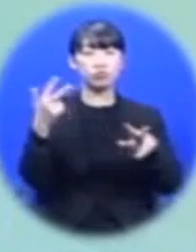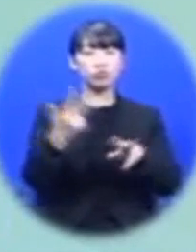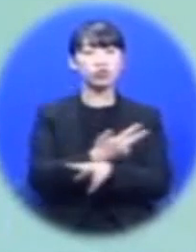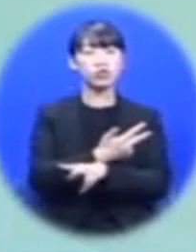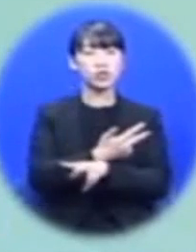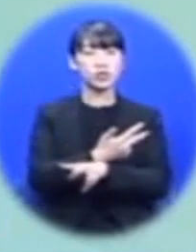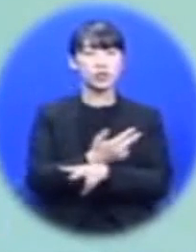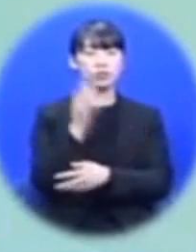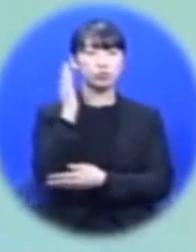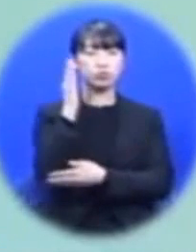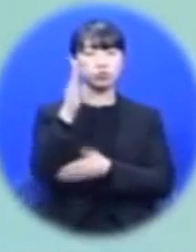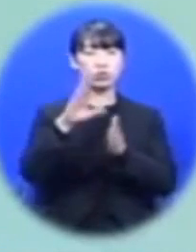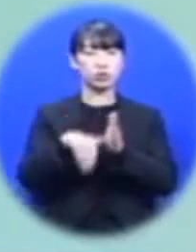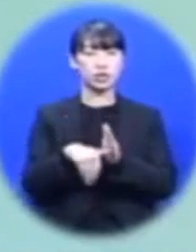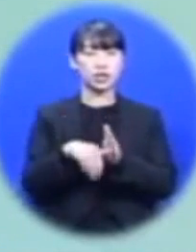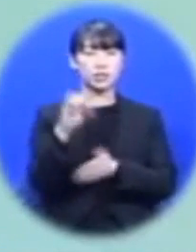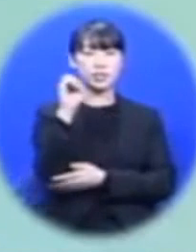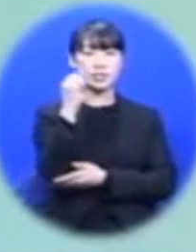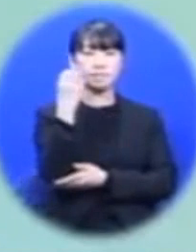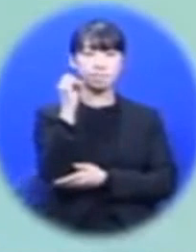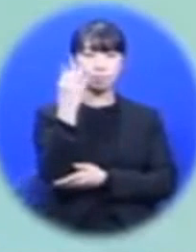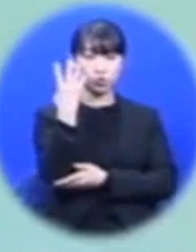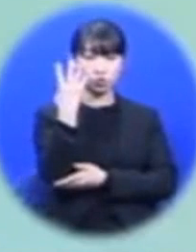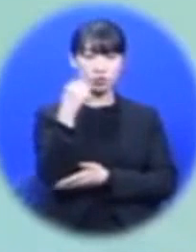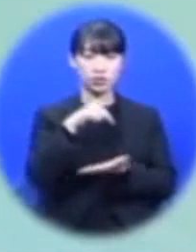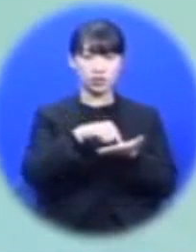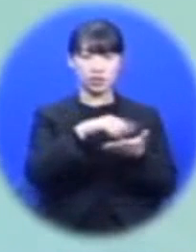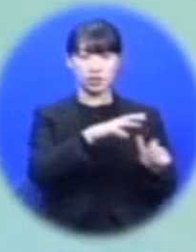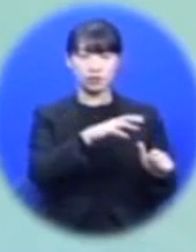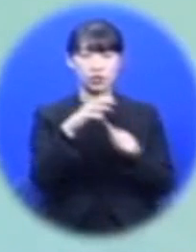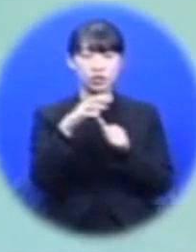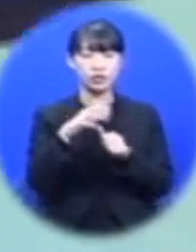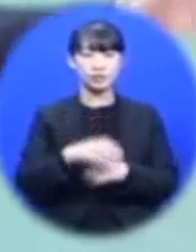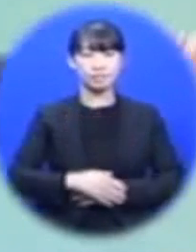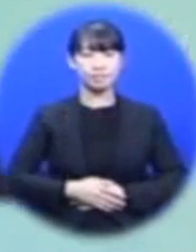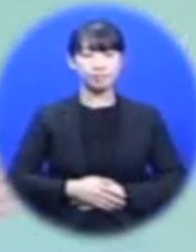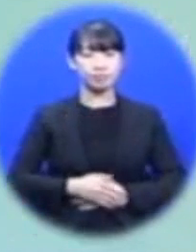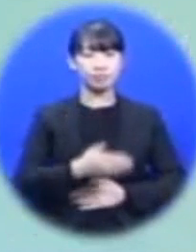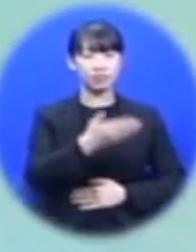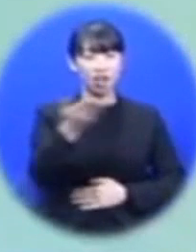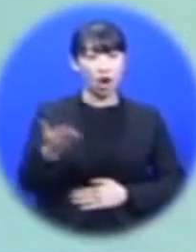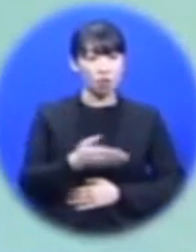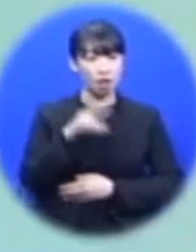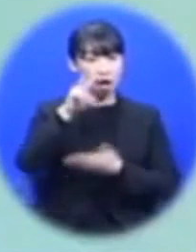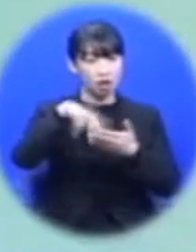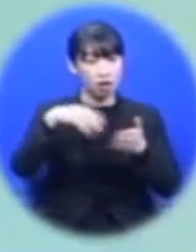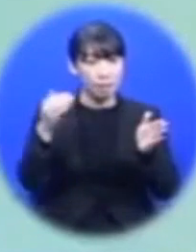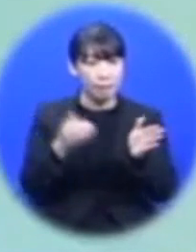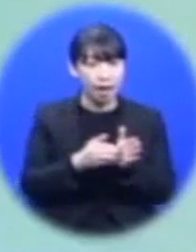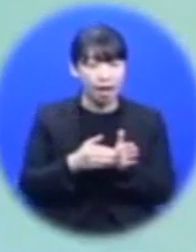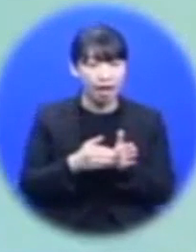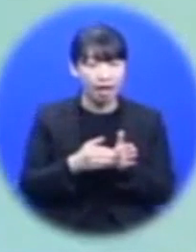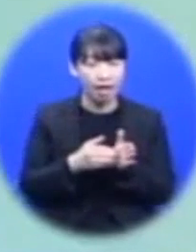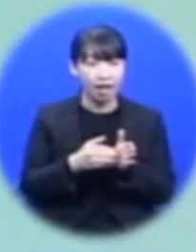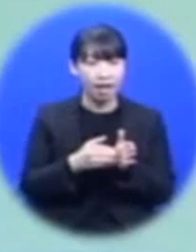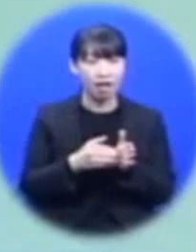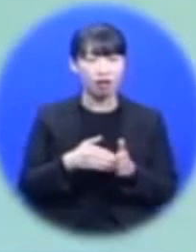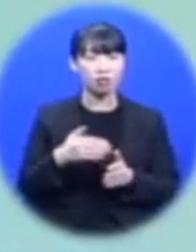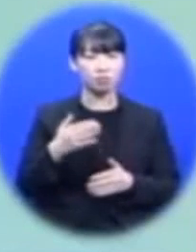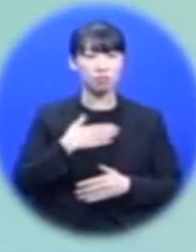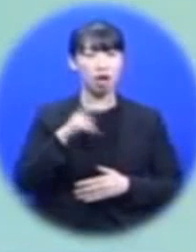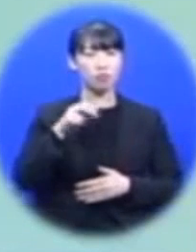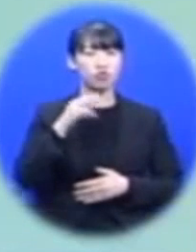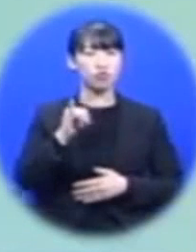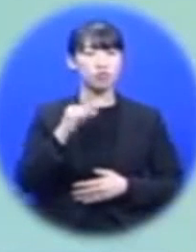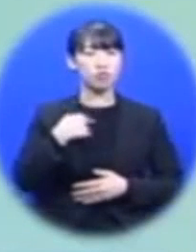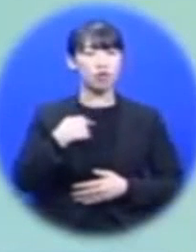불쾌하게 그 신문 기사를 인용을 했습니다 여러분도 다 읽어 보셨죠 오늘 신문 제가 나이가 많이